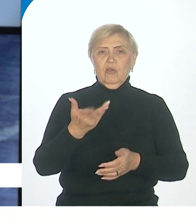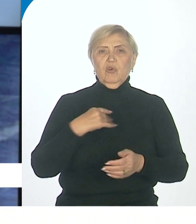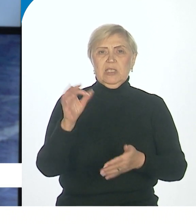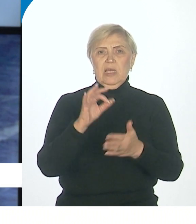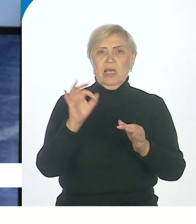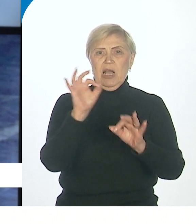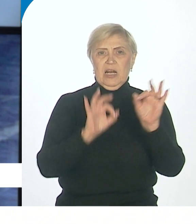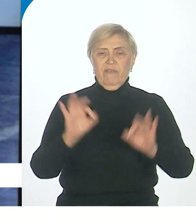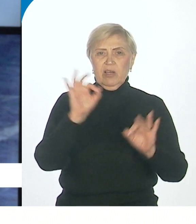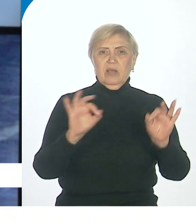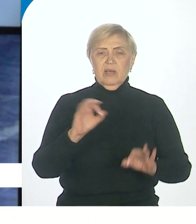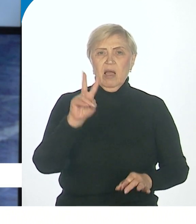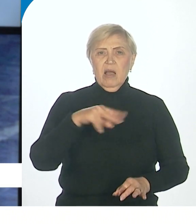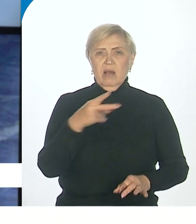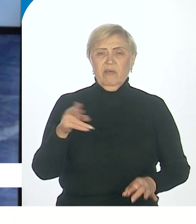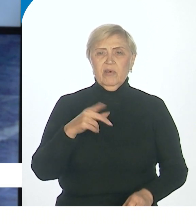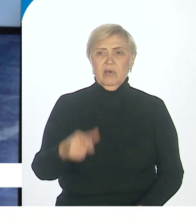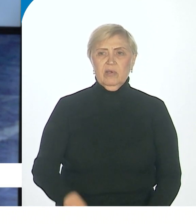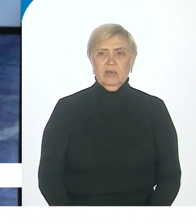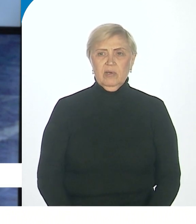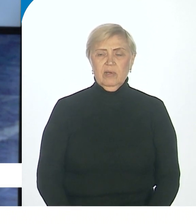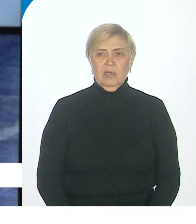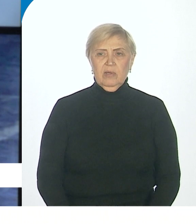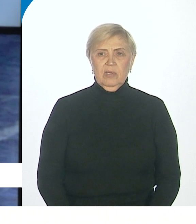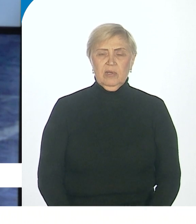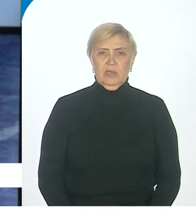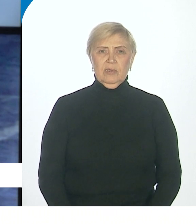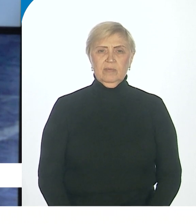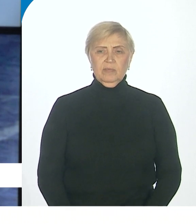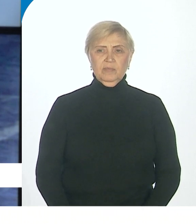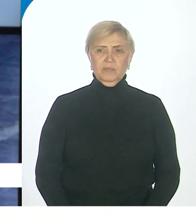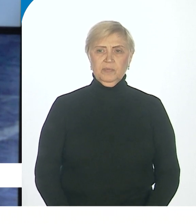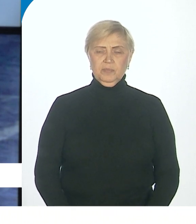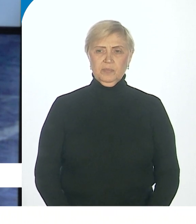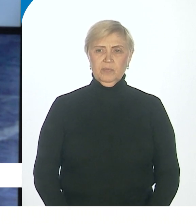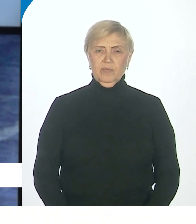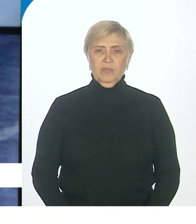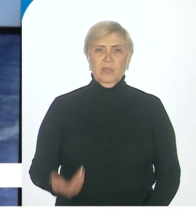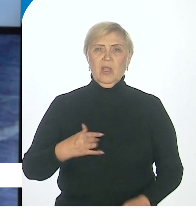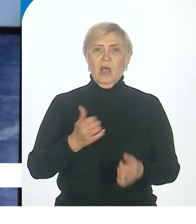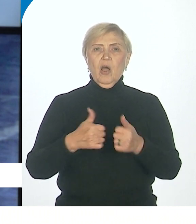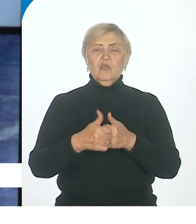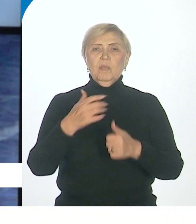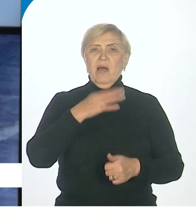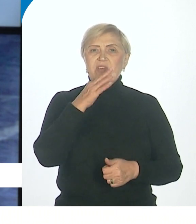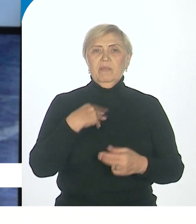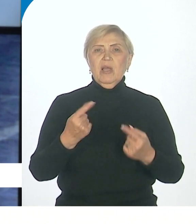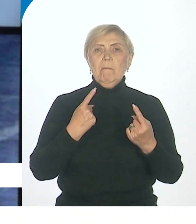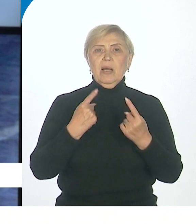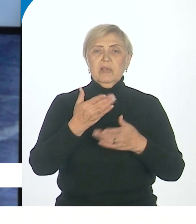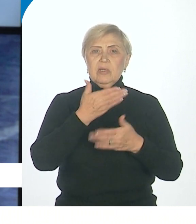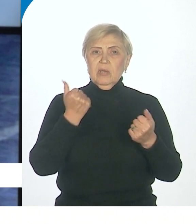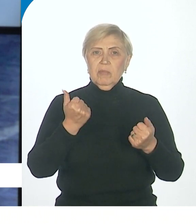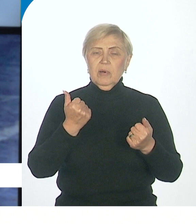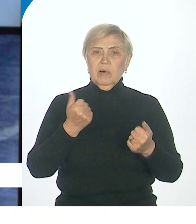финале. Мы одно задание выполняем, тут же идем на второе, на третье, и как бы особо времени поболтать с ребятами не было. А